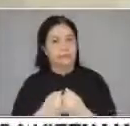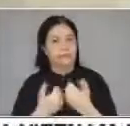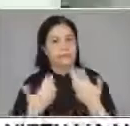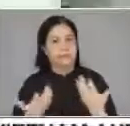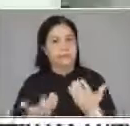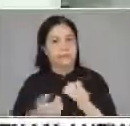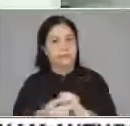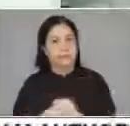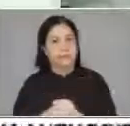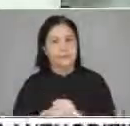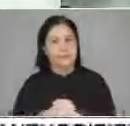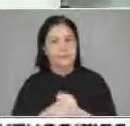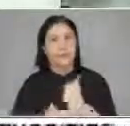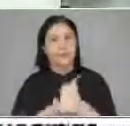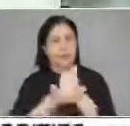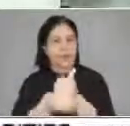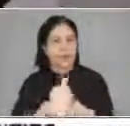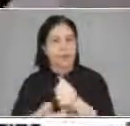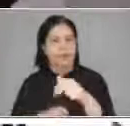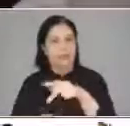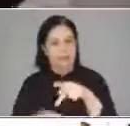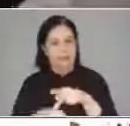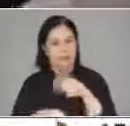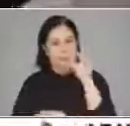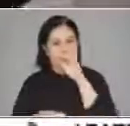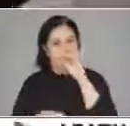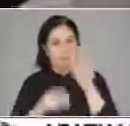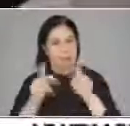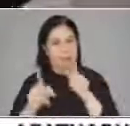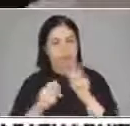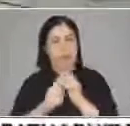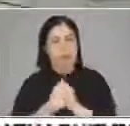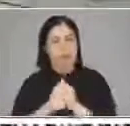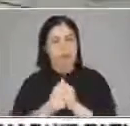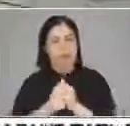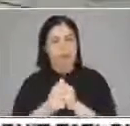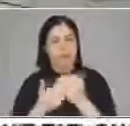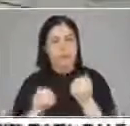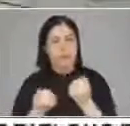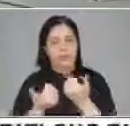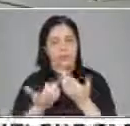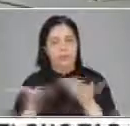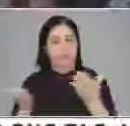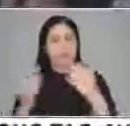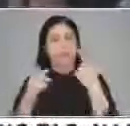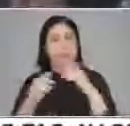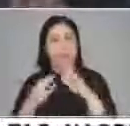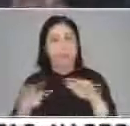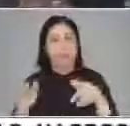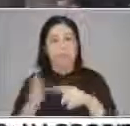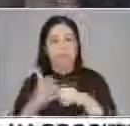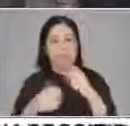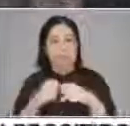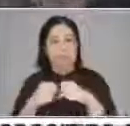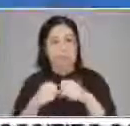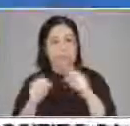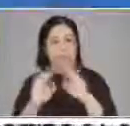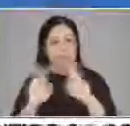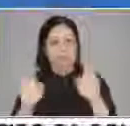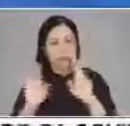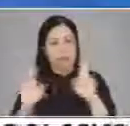employee, mga nasa pribadong sektor na kinakailangan magtrabaho sa labas ng kanilang bahay at pati na rin ang nasa informal